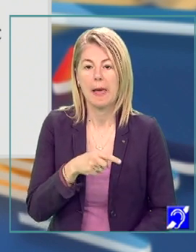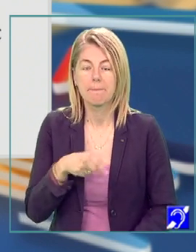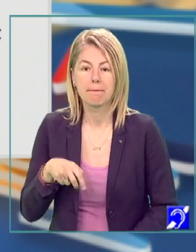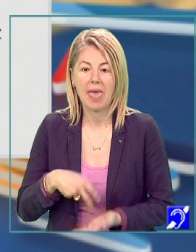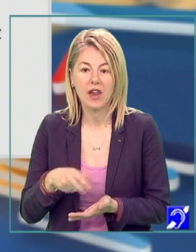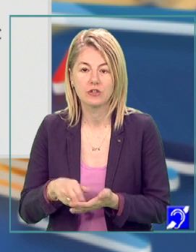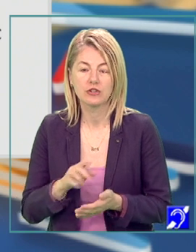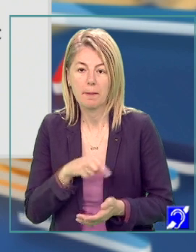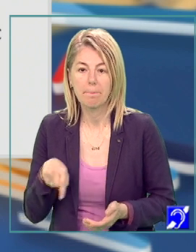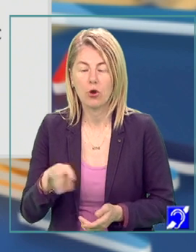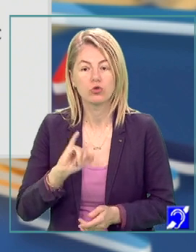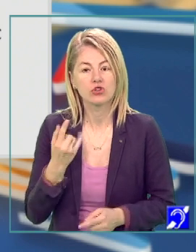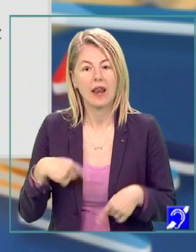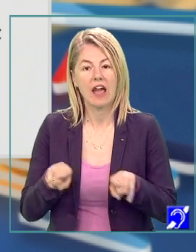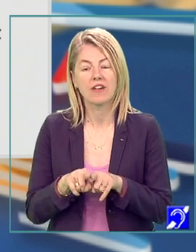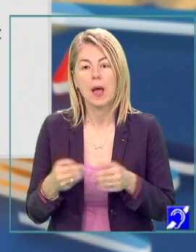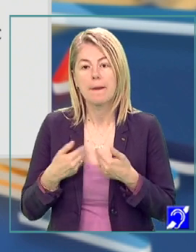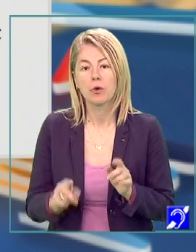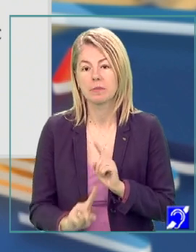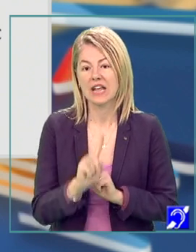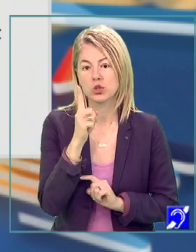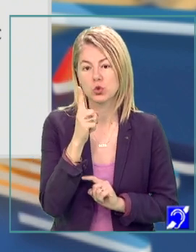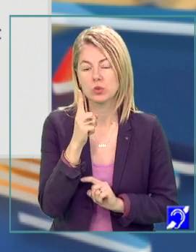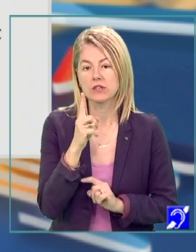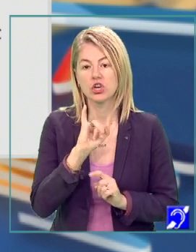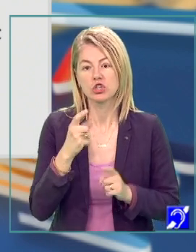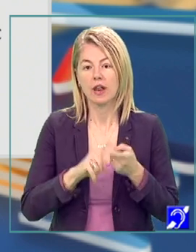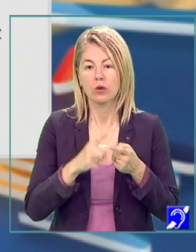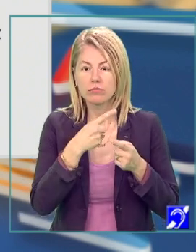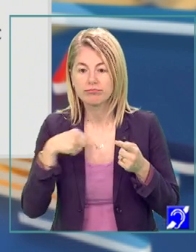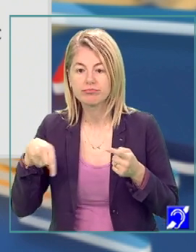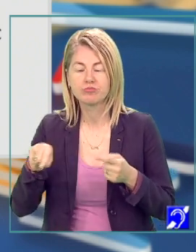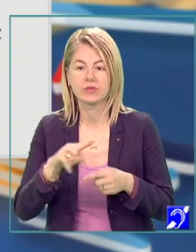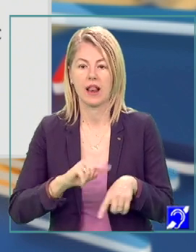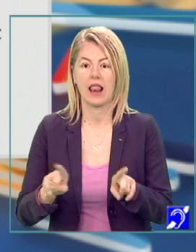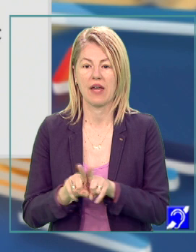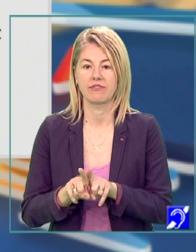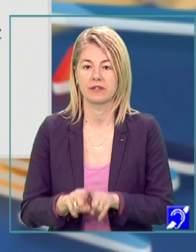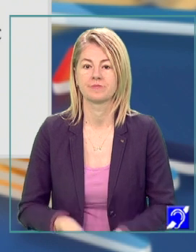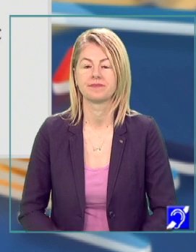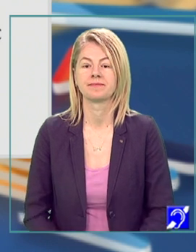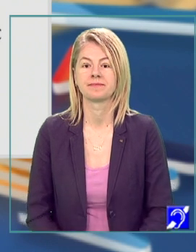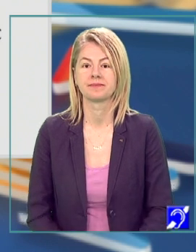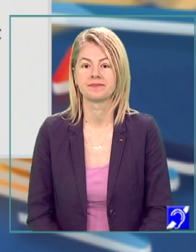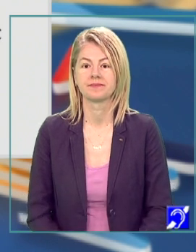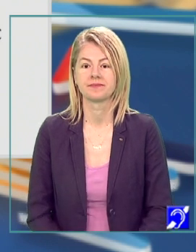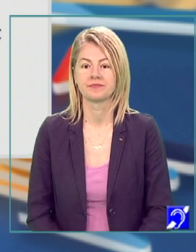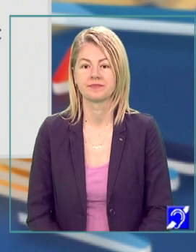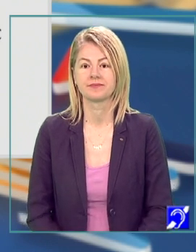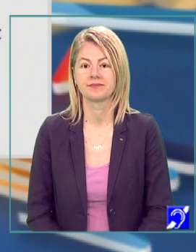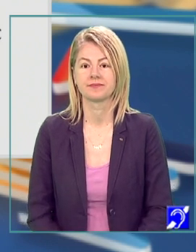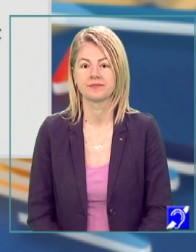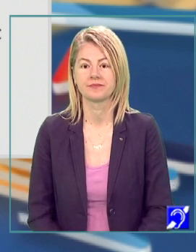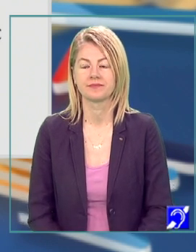contur și la fel, pornim din vârful analog al bazei de sus, mergem pe contur în același sens și